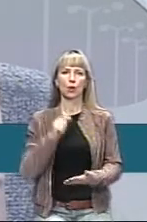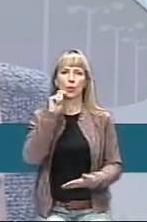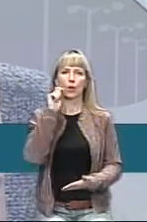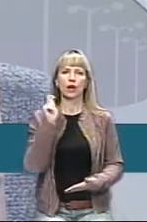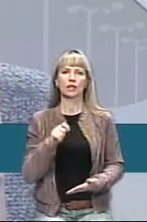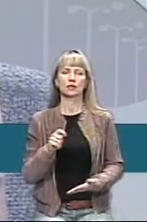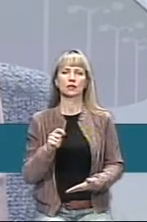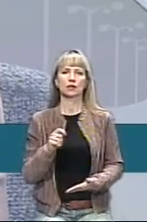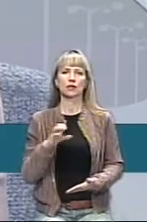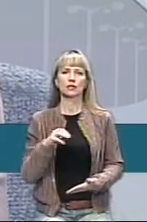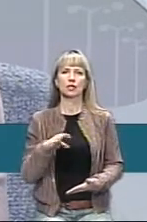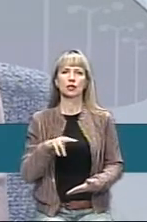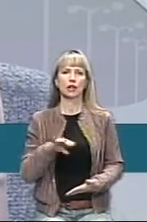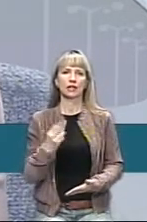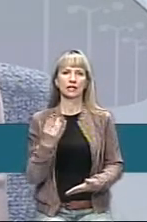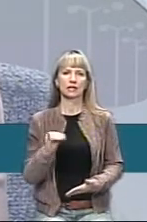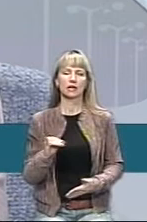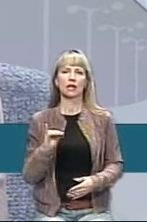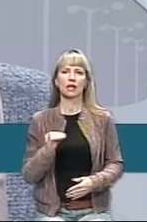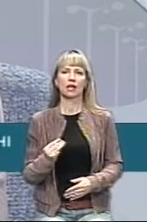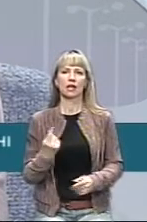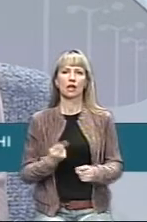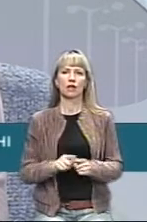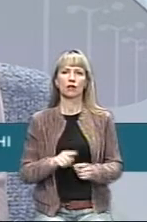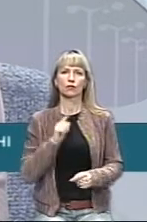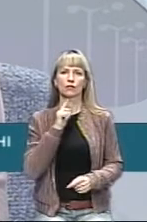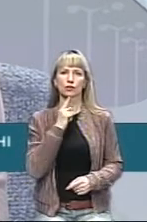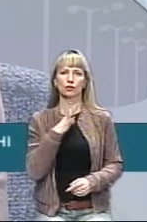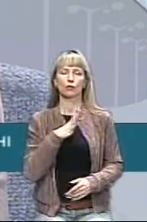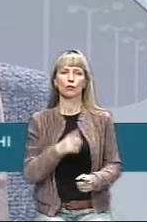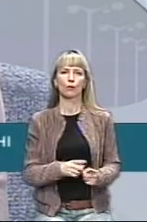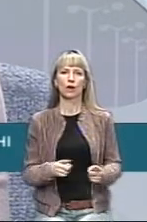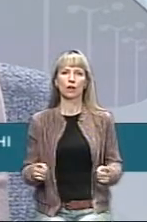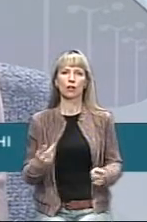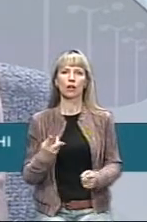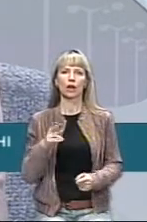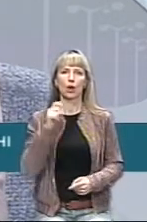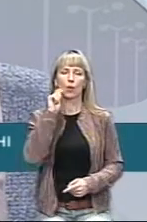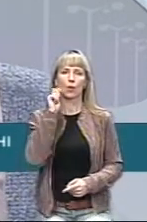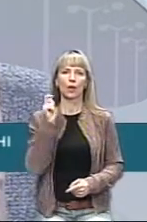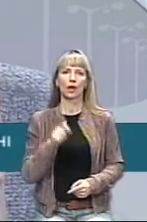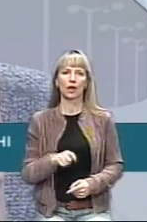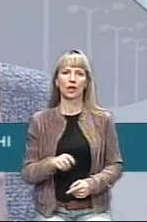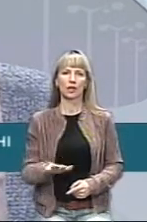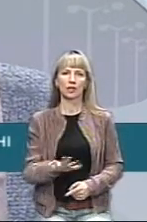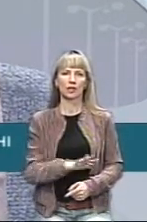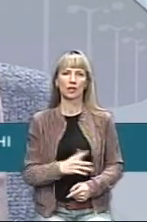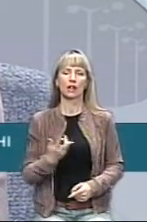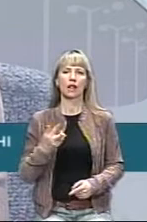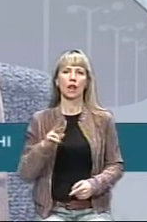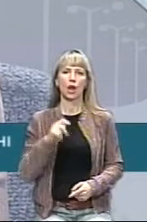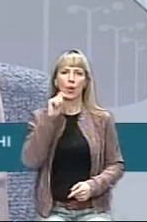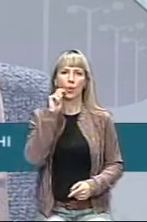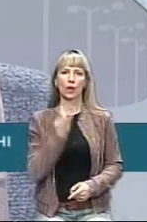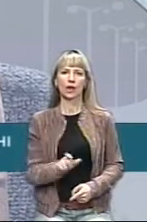столиці. І, звичайно, це дуже важкий був період для України, для українців. І